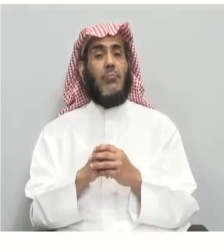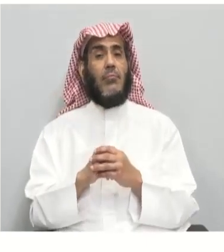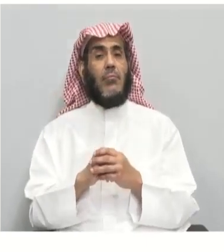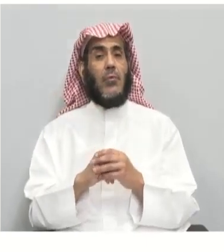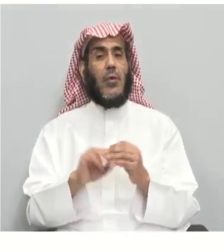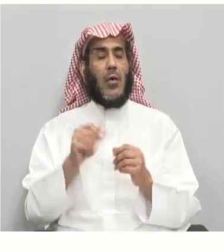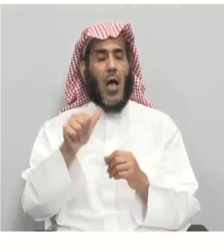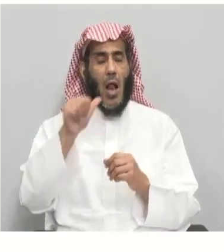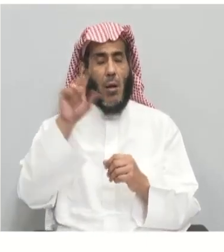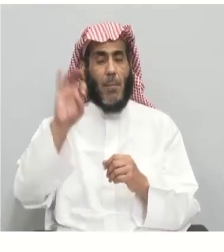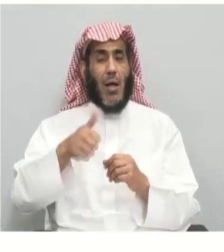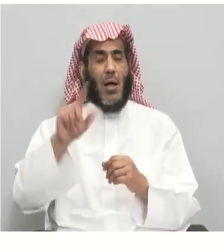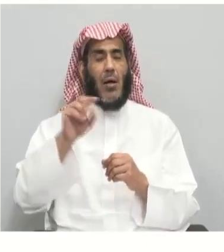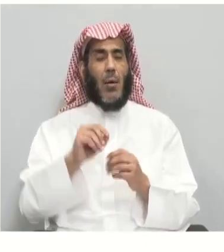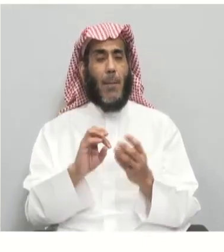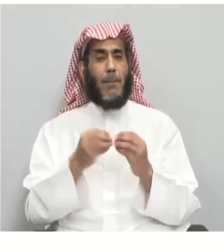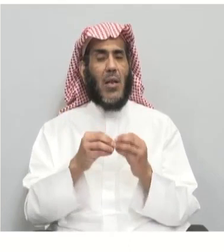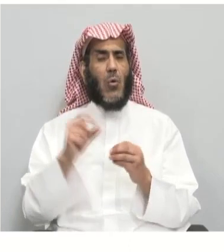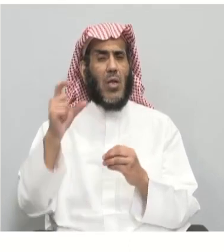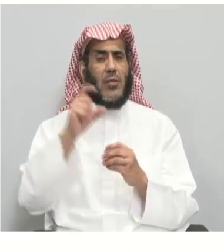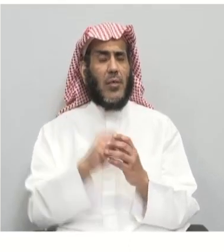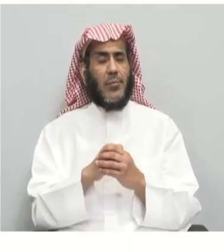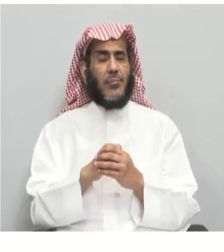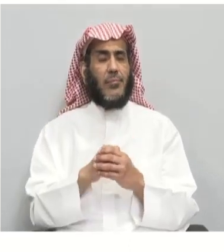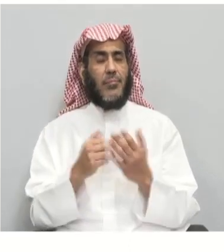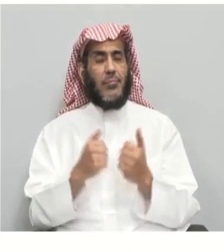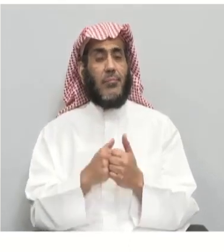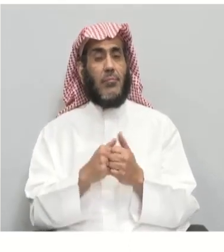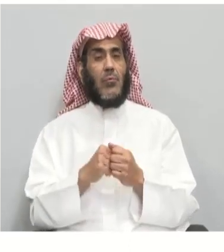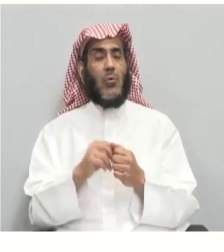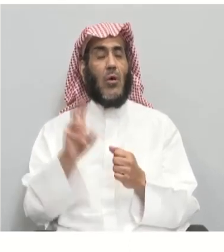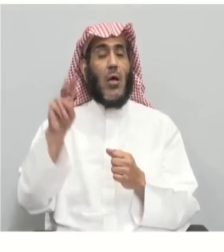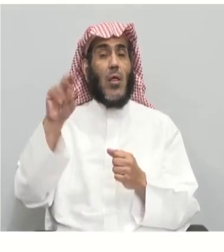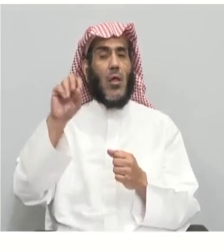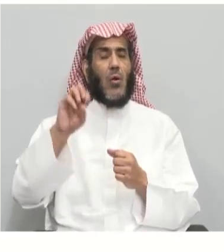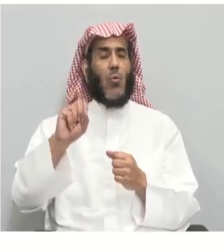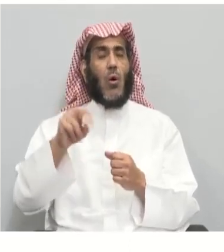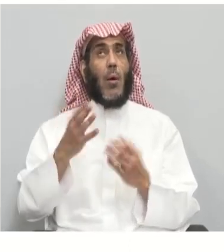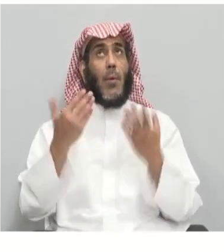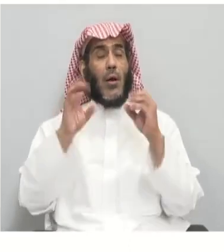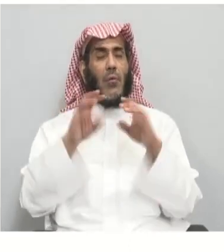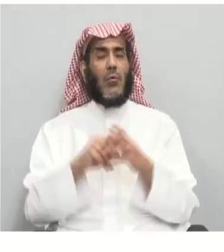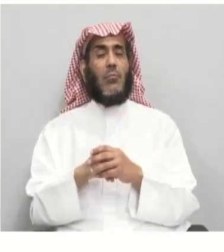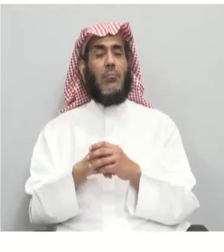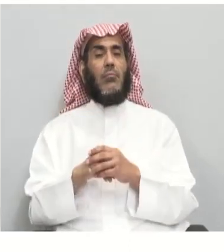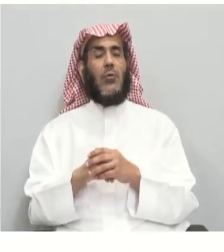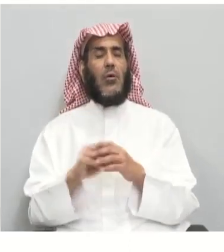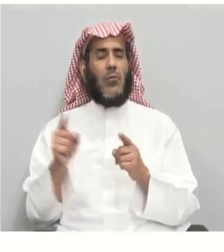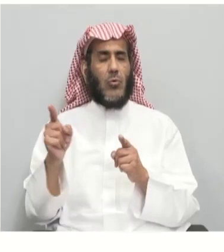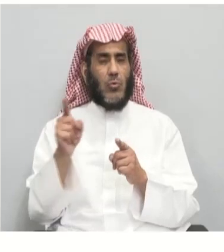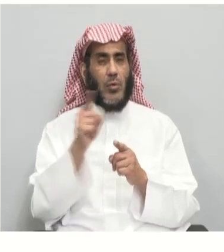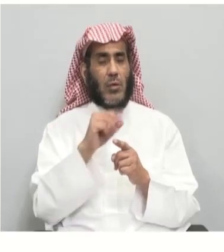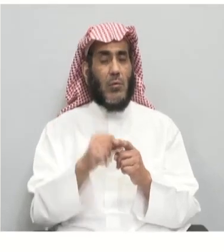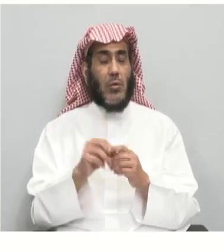الماء باللون الازرق ثروه بارك الله فيكم فتصبح